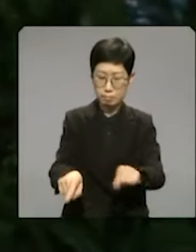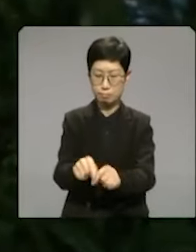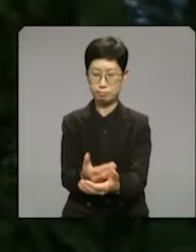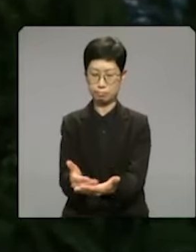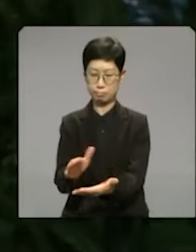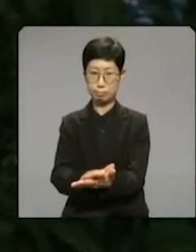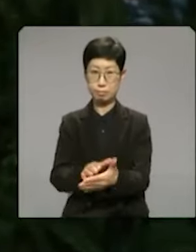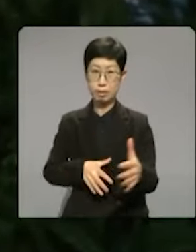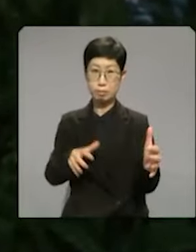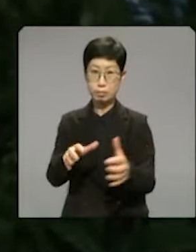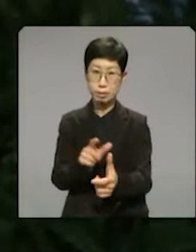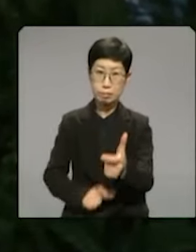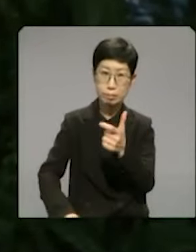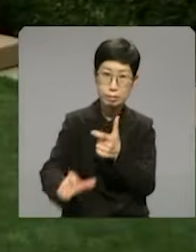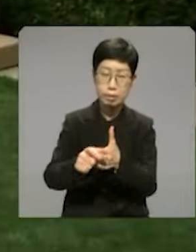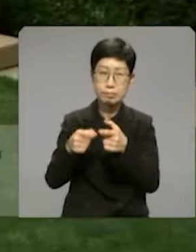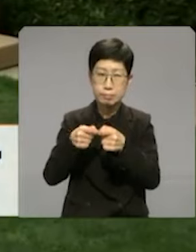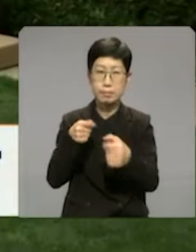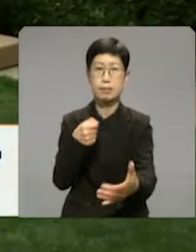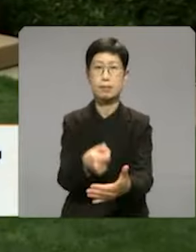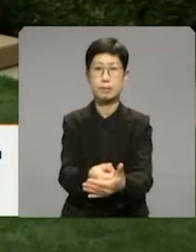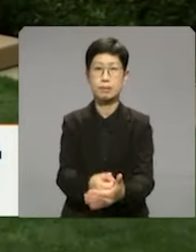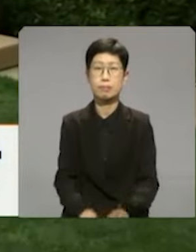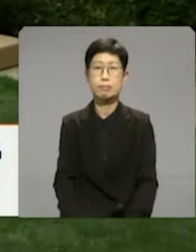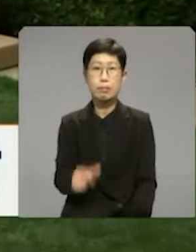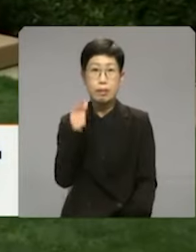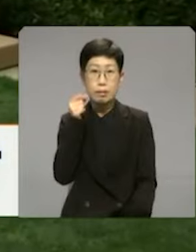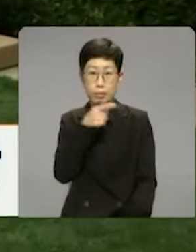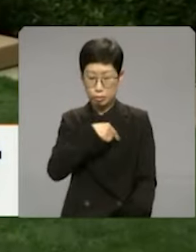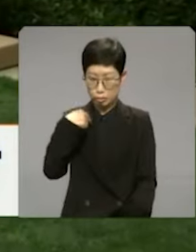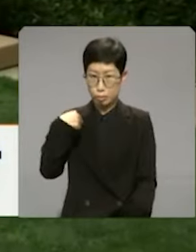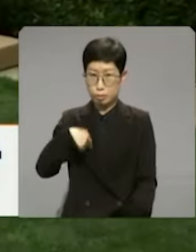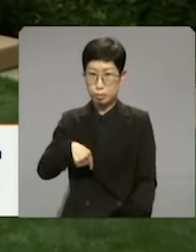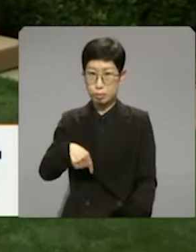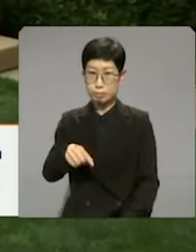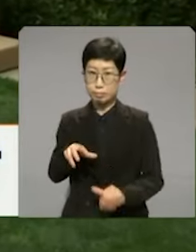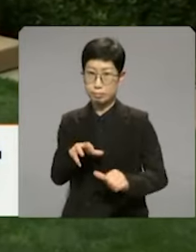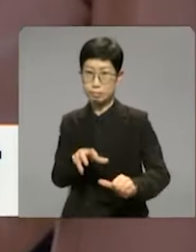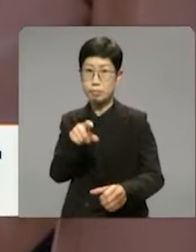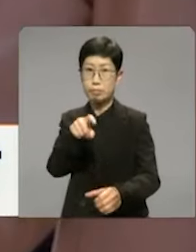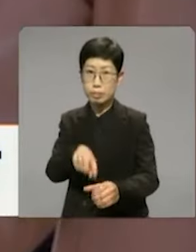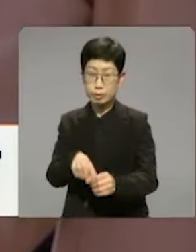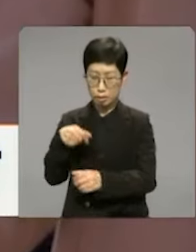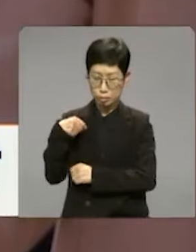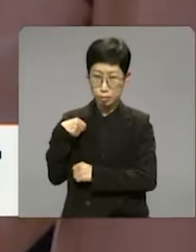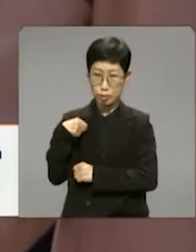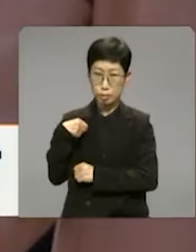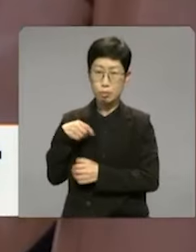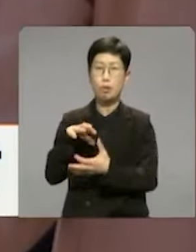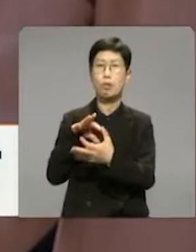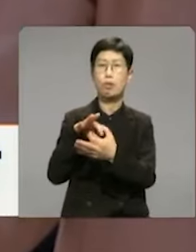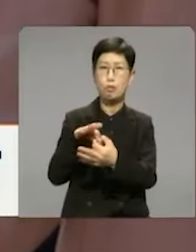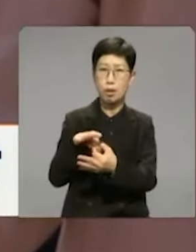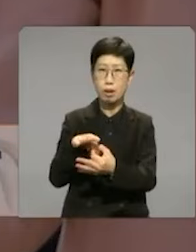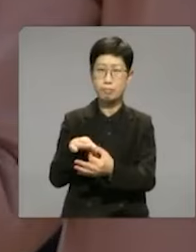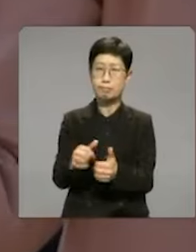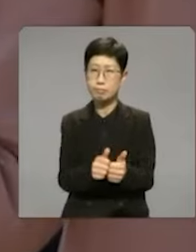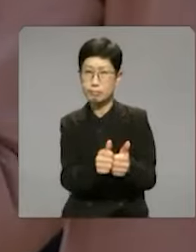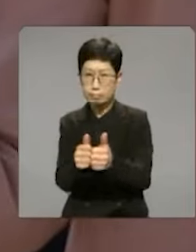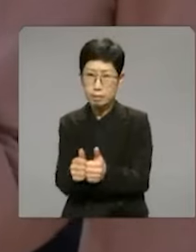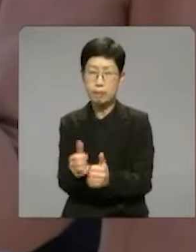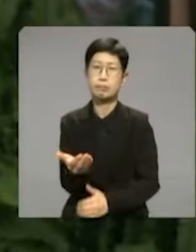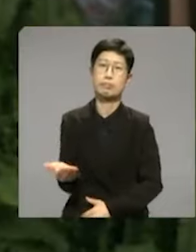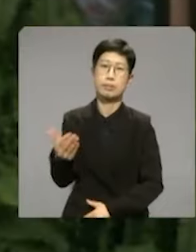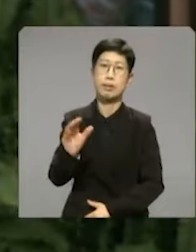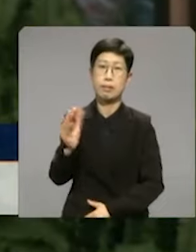분야를 구체화할 예정입니다. 일본이 중국에 맞설 미국의 군사협력 파트너로 위상이 높아지는 셈이라는 분석이